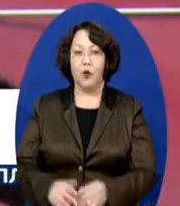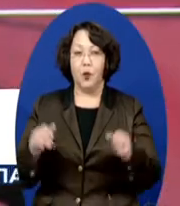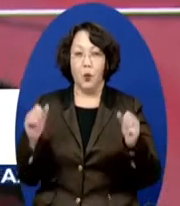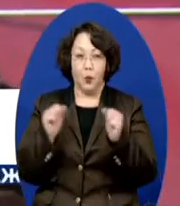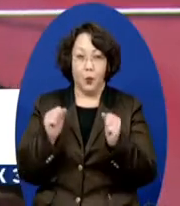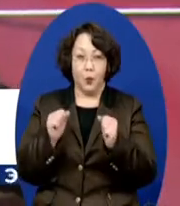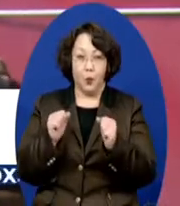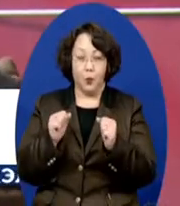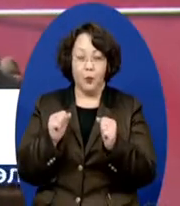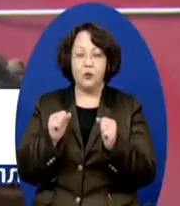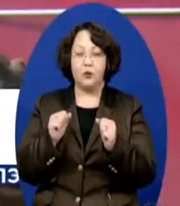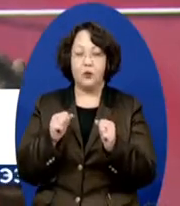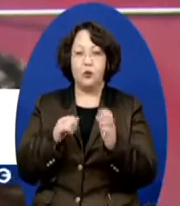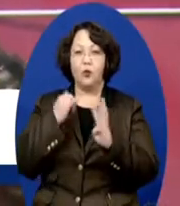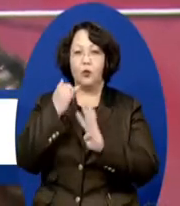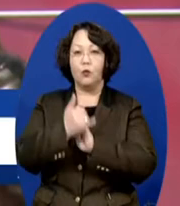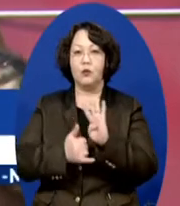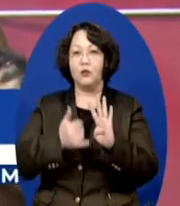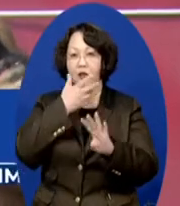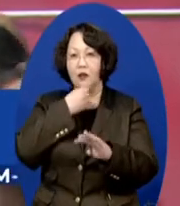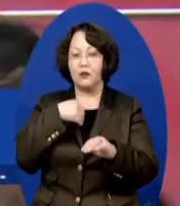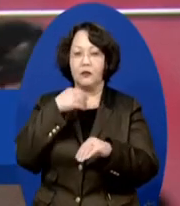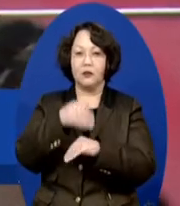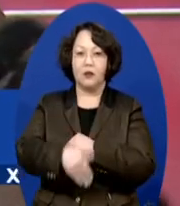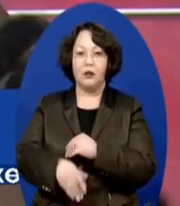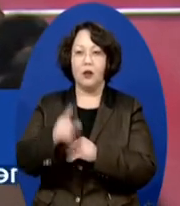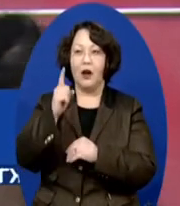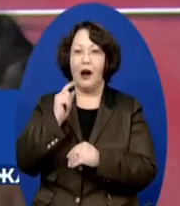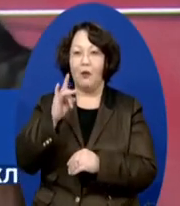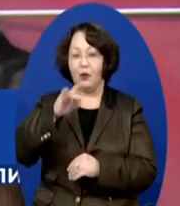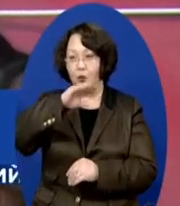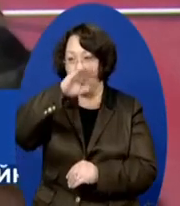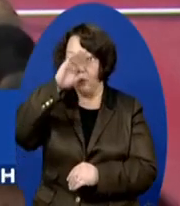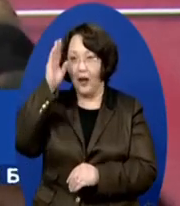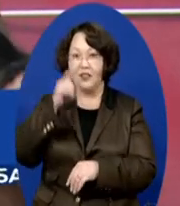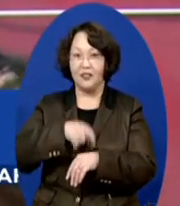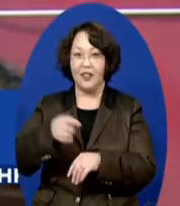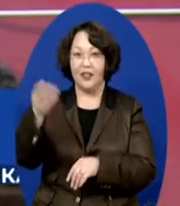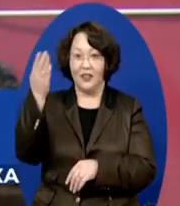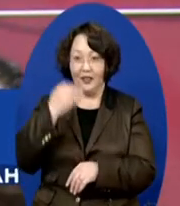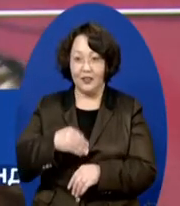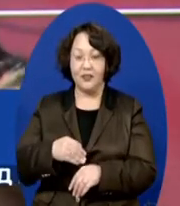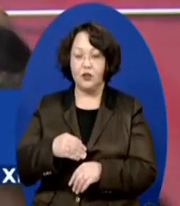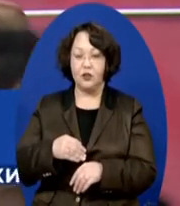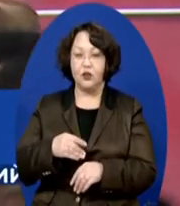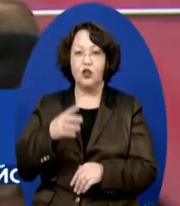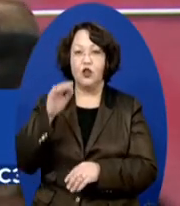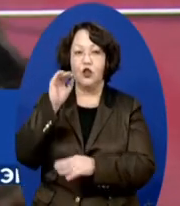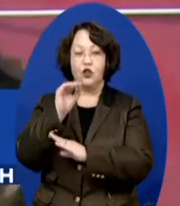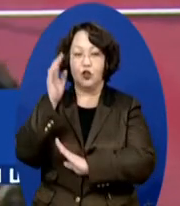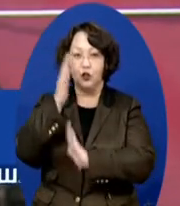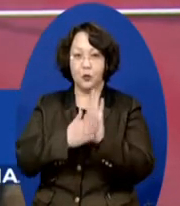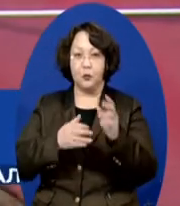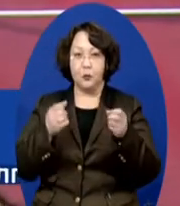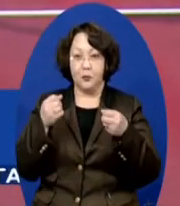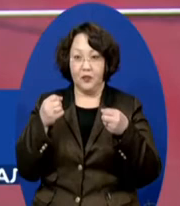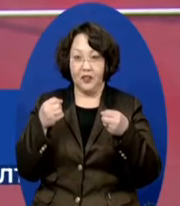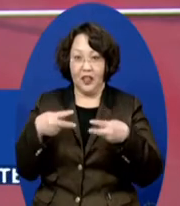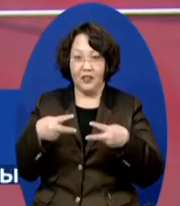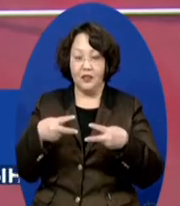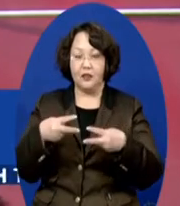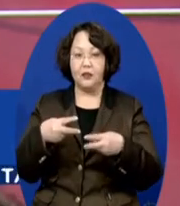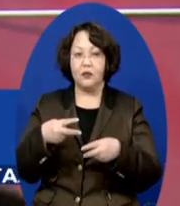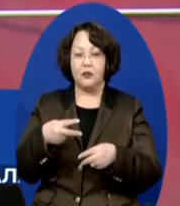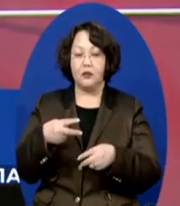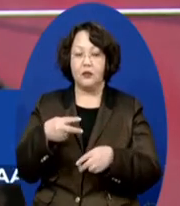Өвлийн үлрэлийг өнтөөд авч өрн хавртаа өчрөн золгосны өрөөд болгож өдөр шин тэнцсэн сайхан өдрийг